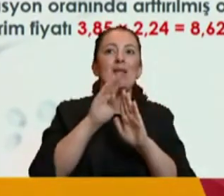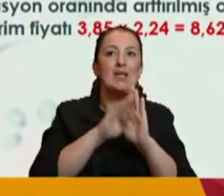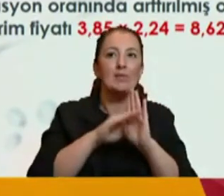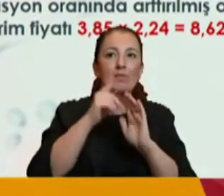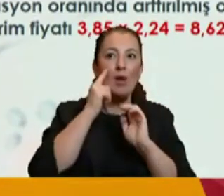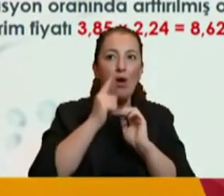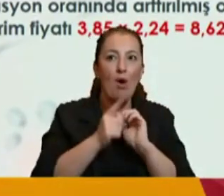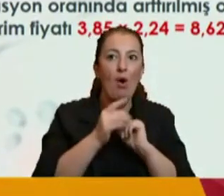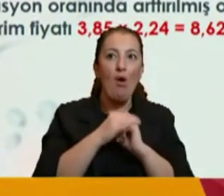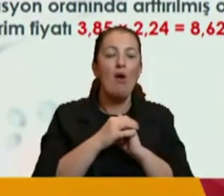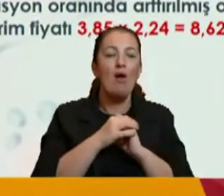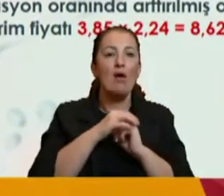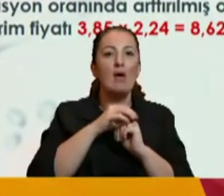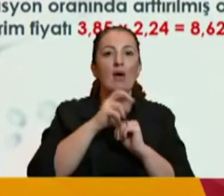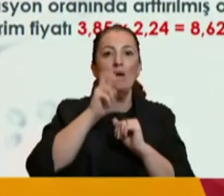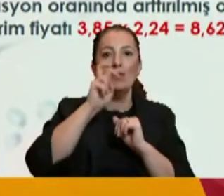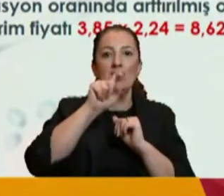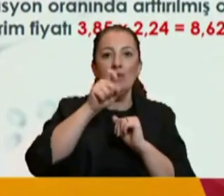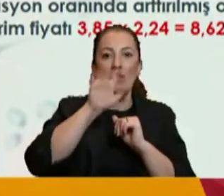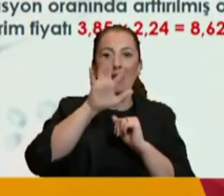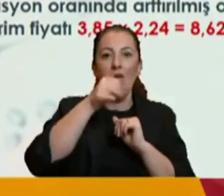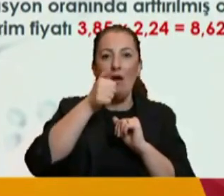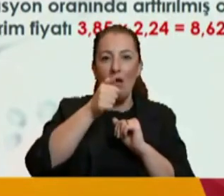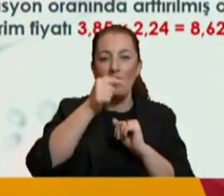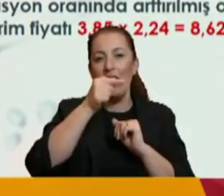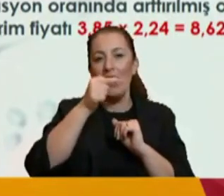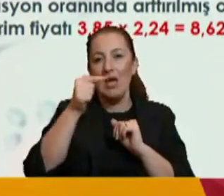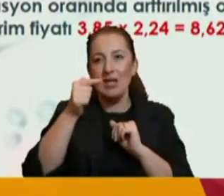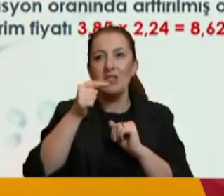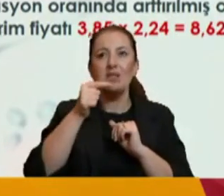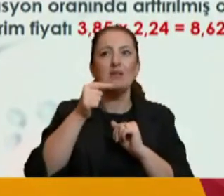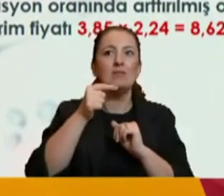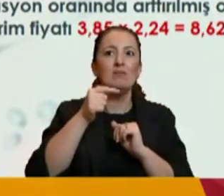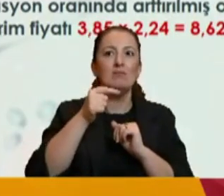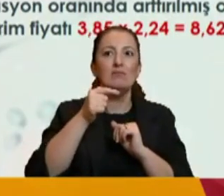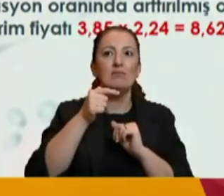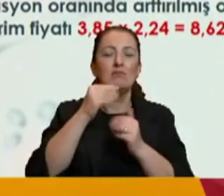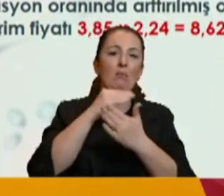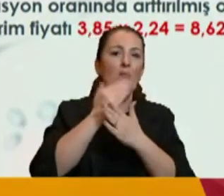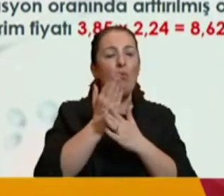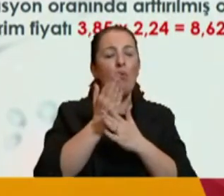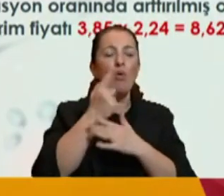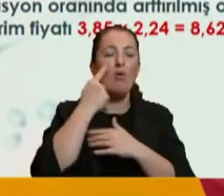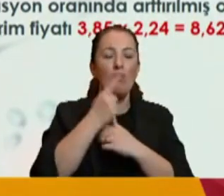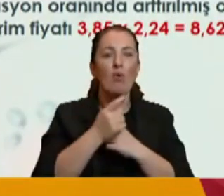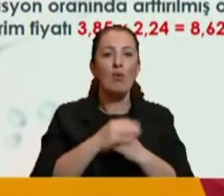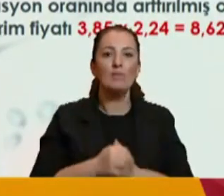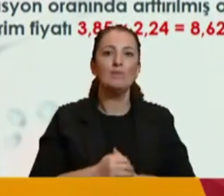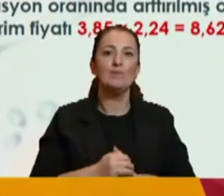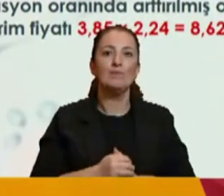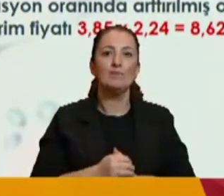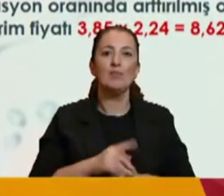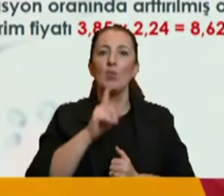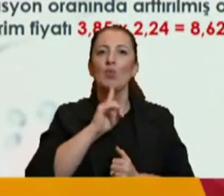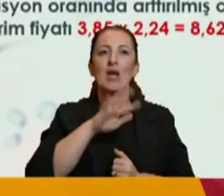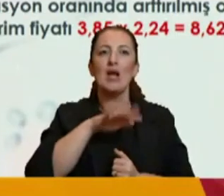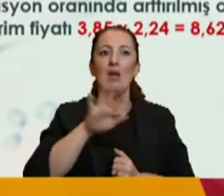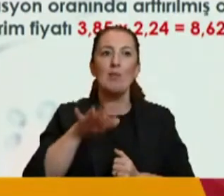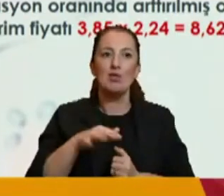yani 8/56 -3 85/8 56 155'tir